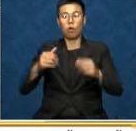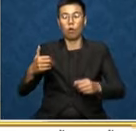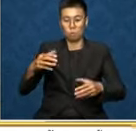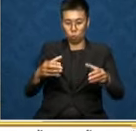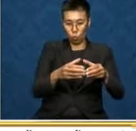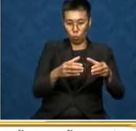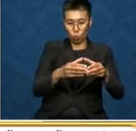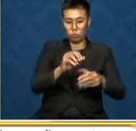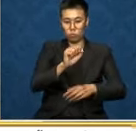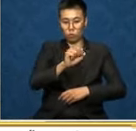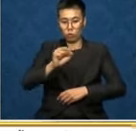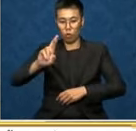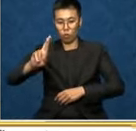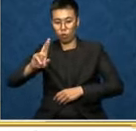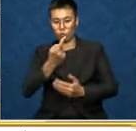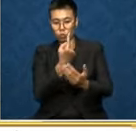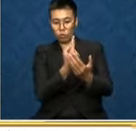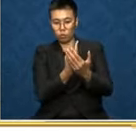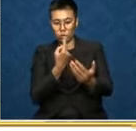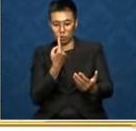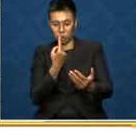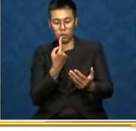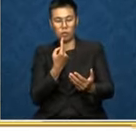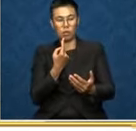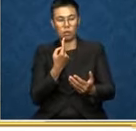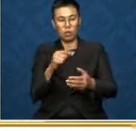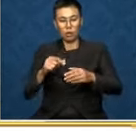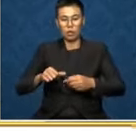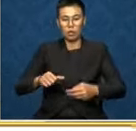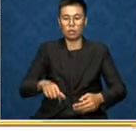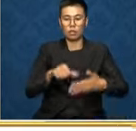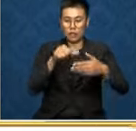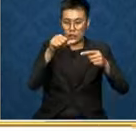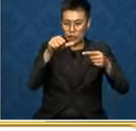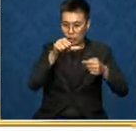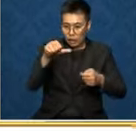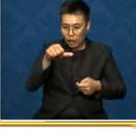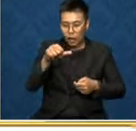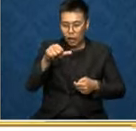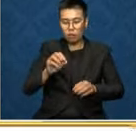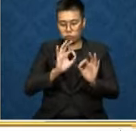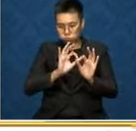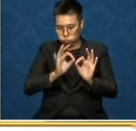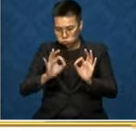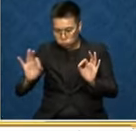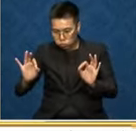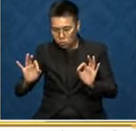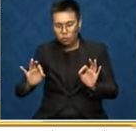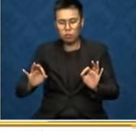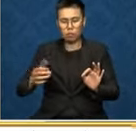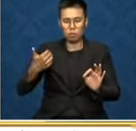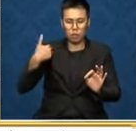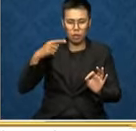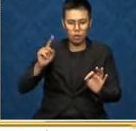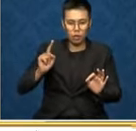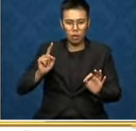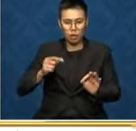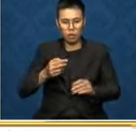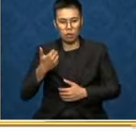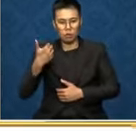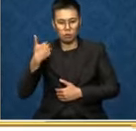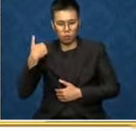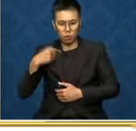จะเป็นตัวแทนเข้าไปแก้รัฐธรรมนูญสามารถเข้าไปแก้ไขหมดที่เหลือได้ทั้งหมดไม่ว่าจะเป็นเนื้อหาที่หลายฝ่ายมองว่าเป็นกลไกที่ถูกฝัง